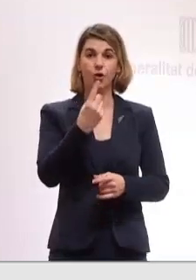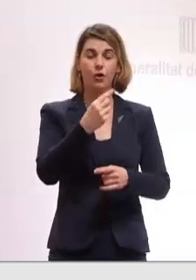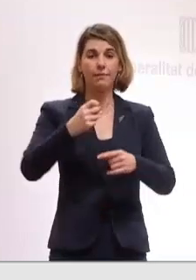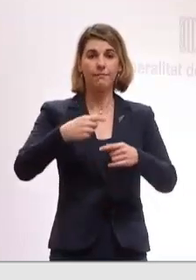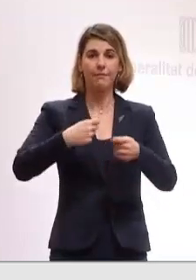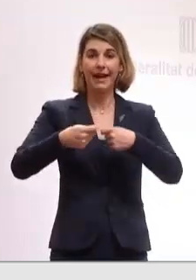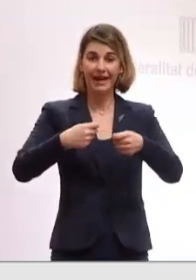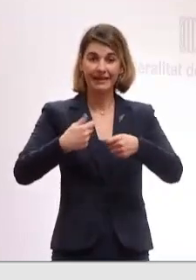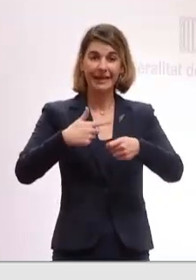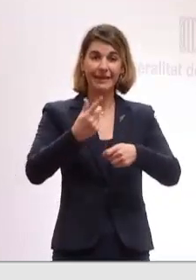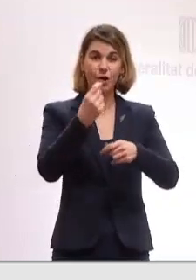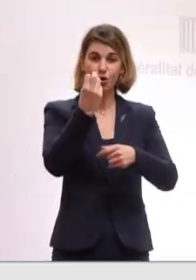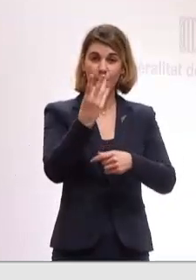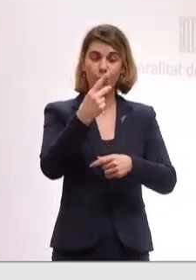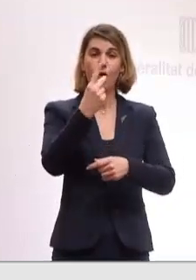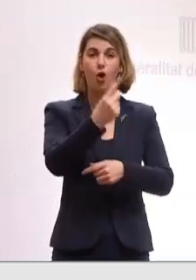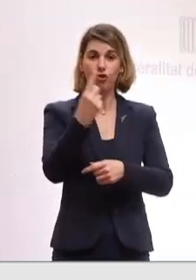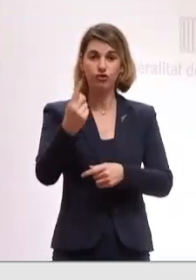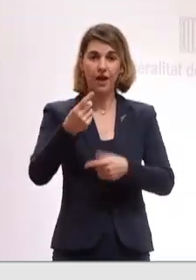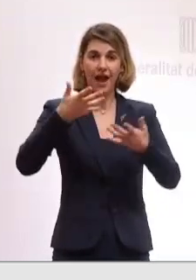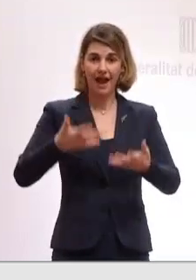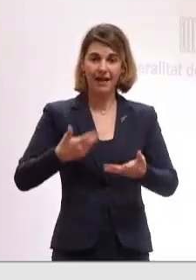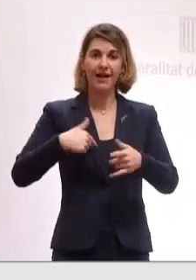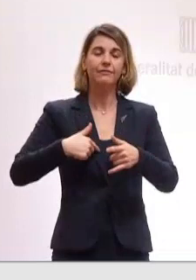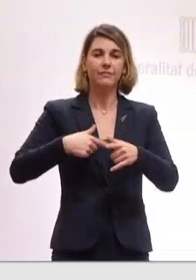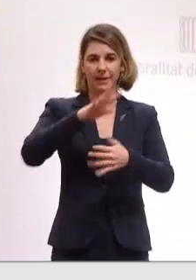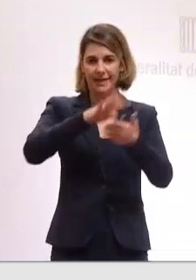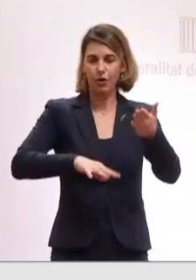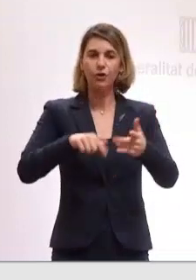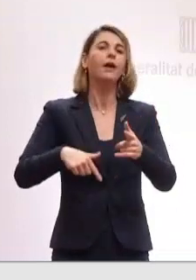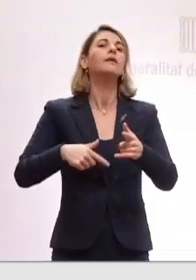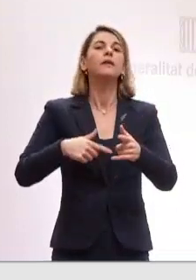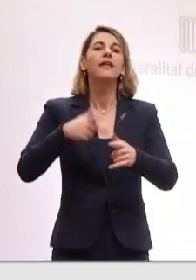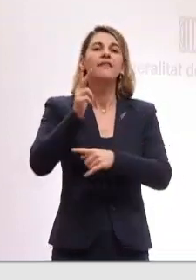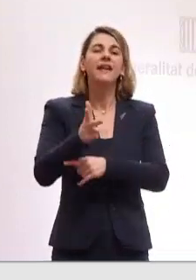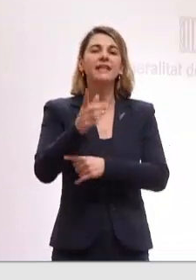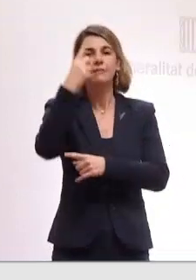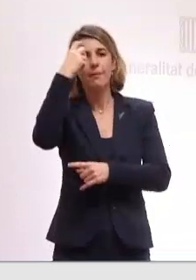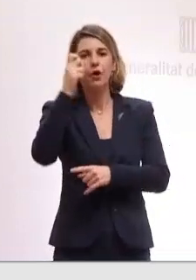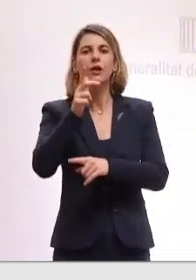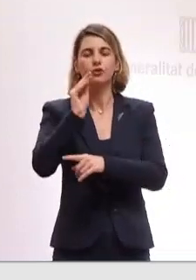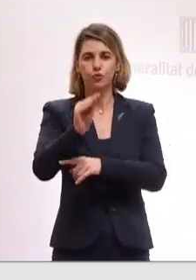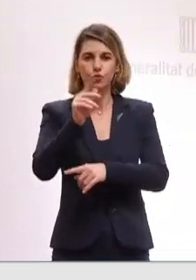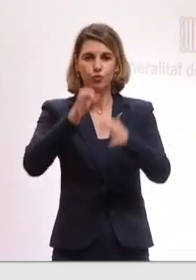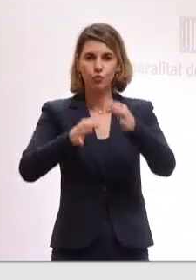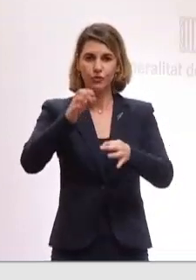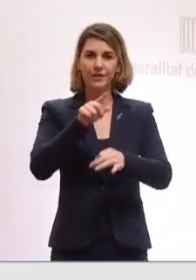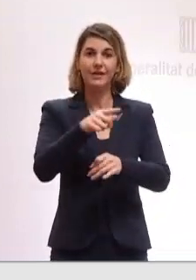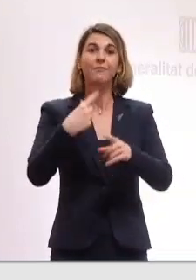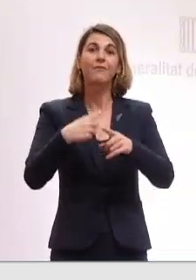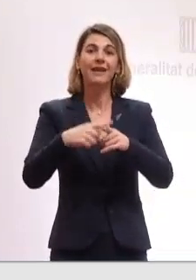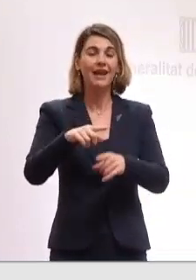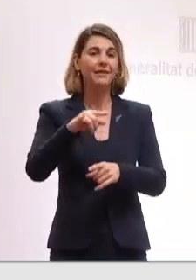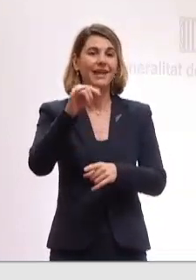Barcelona. Actualment col·labora amb el Departament de Justícia, Drets i Memòria per incorporar la intel·ligència artificial a l'àmbit